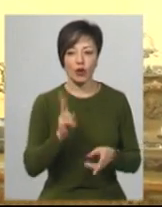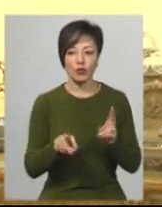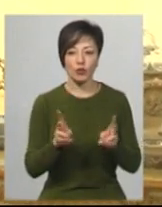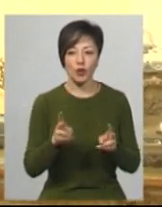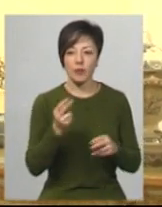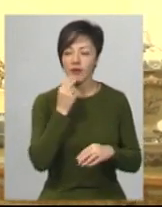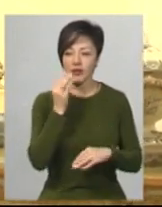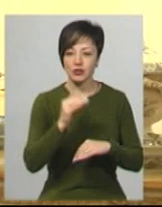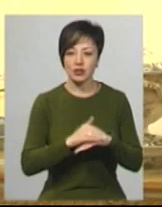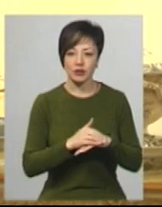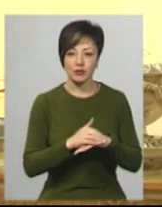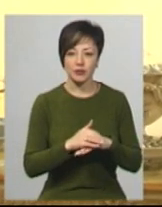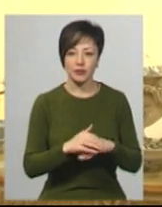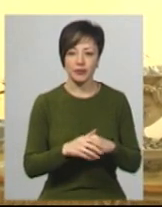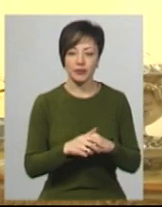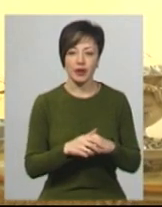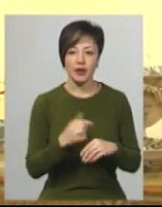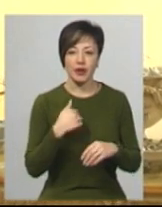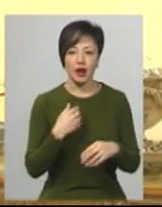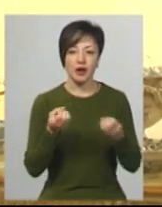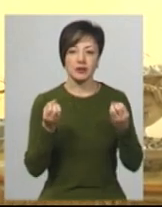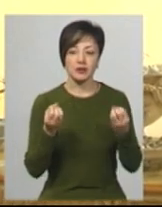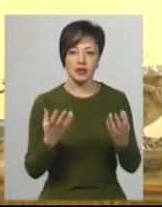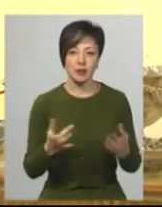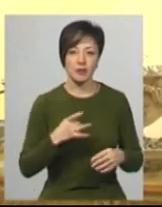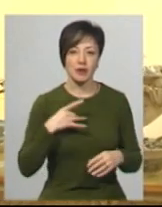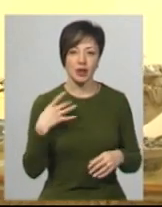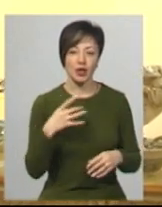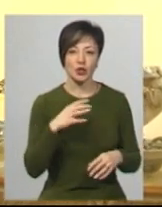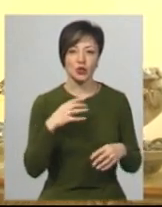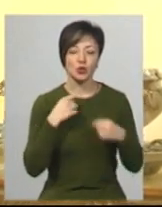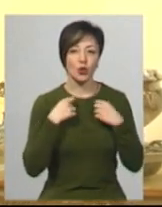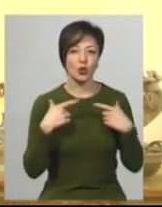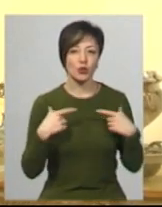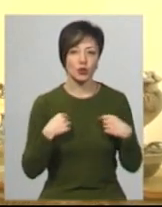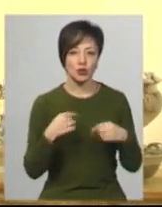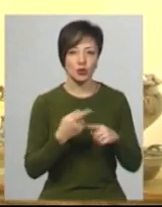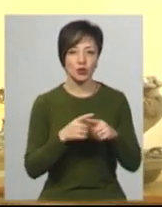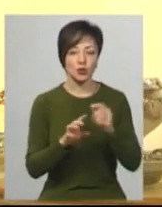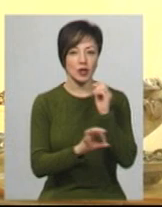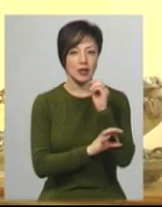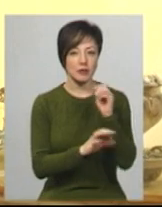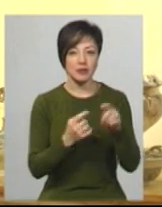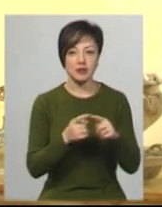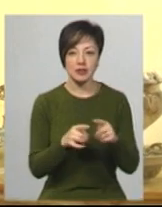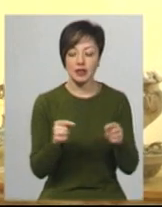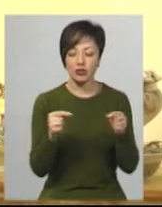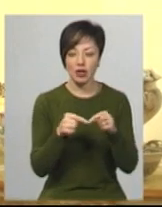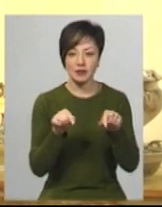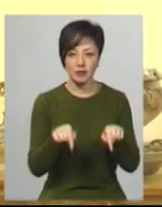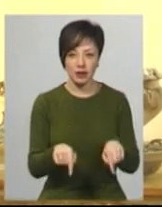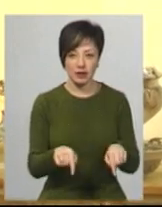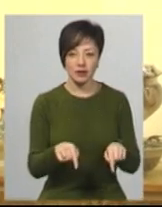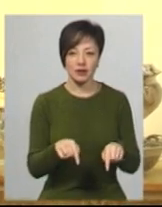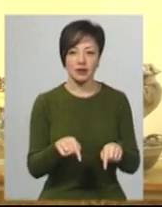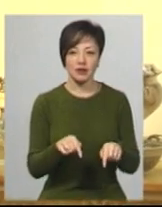Я в білій твоїй сорочці, з гумкою на зап'ясті. В цей час у цій самій точці